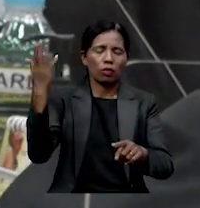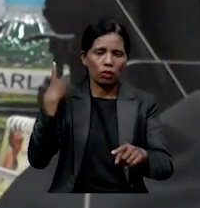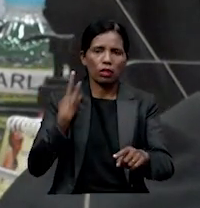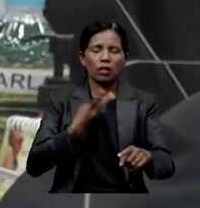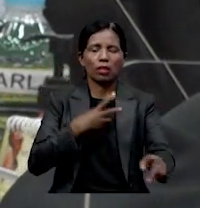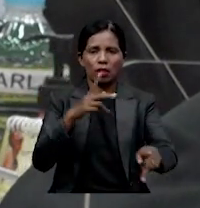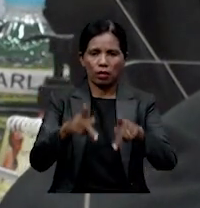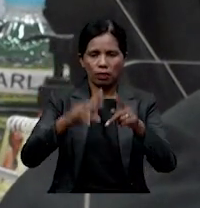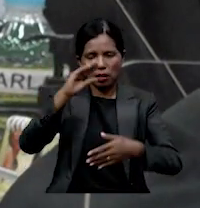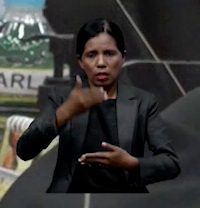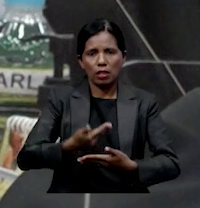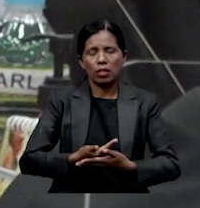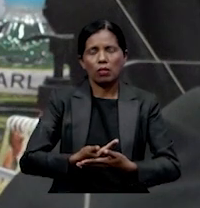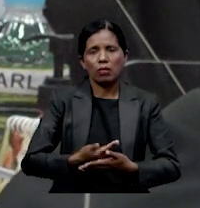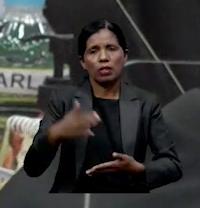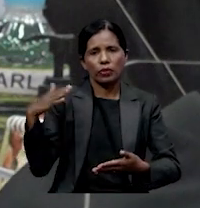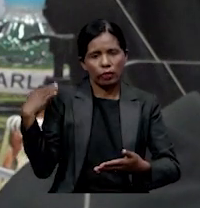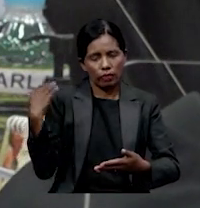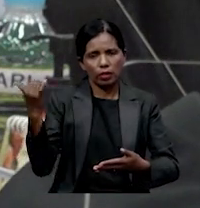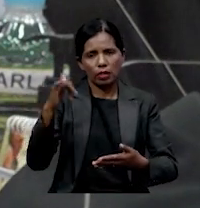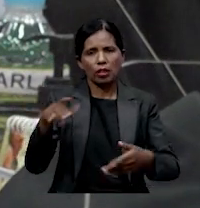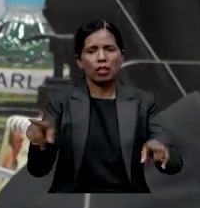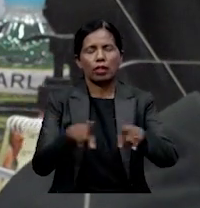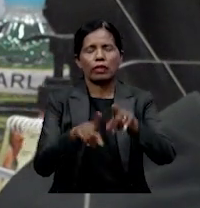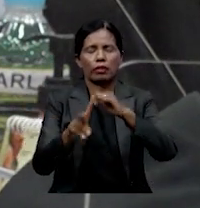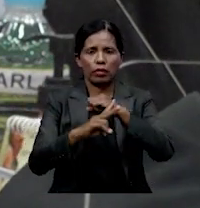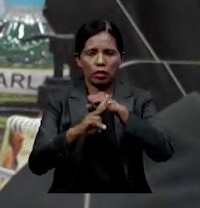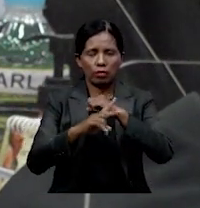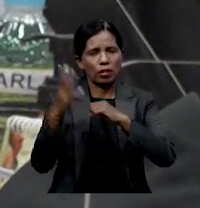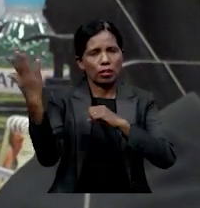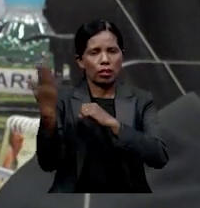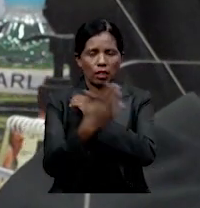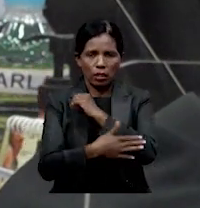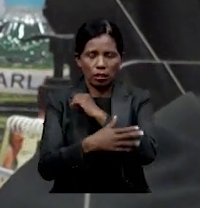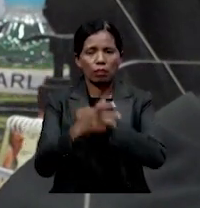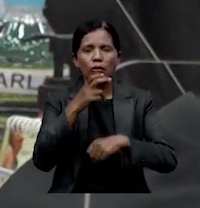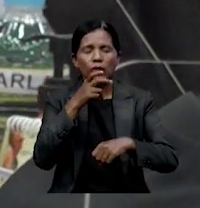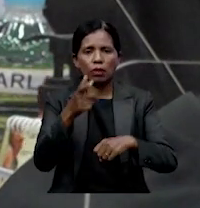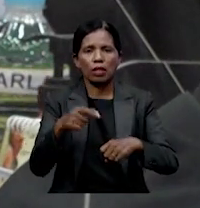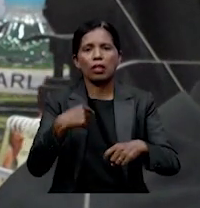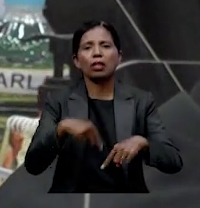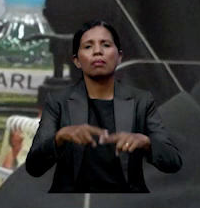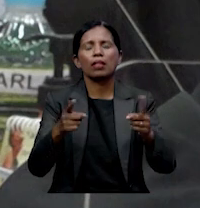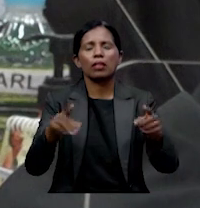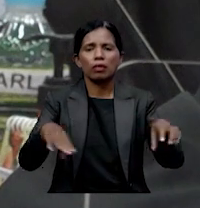sira itania oan sira sai vítima iha Portugal dehan ba servisu mai be servisu henebe